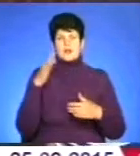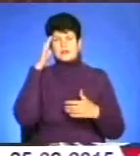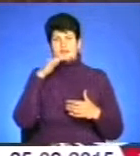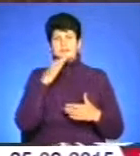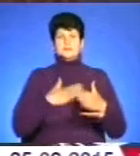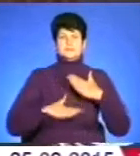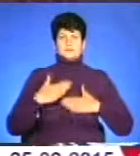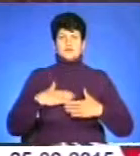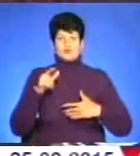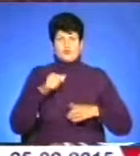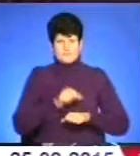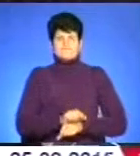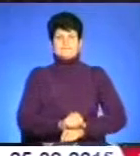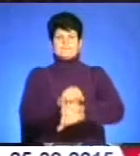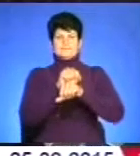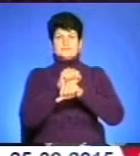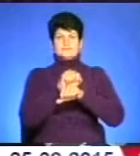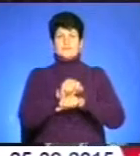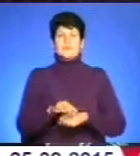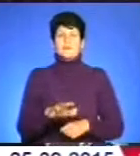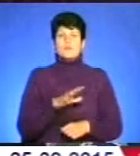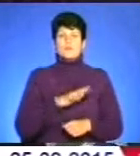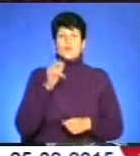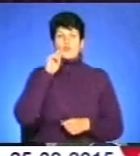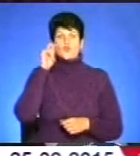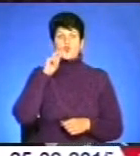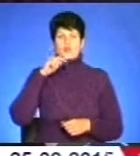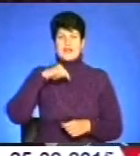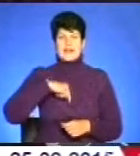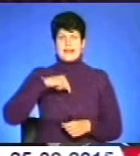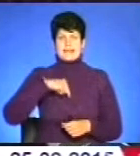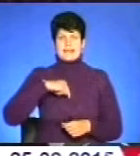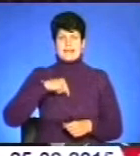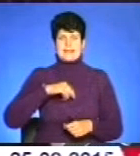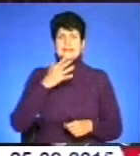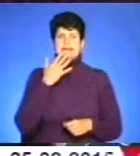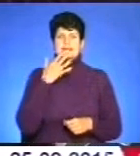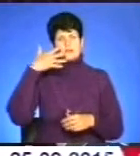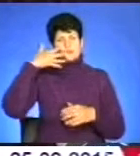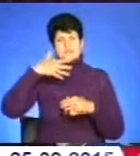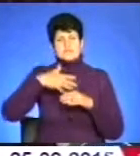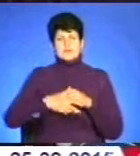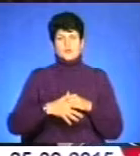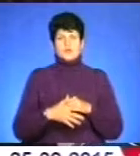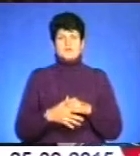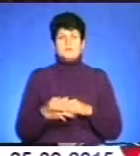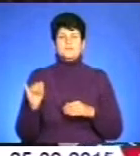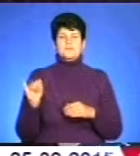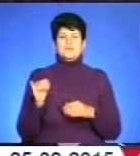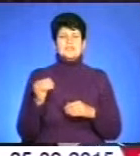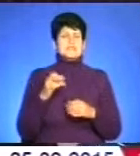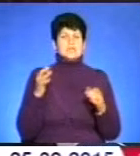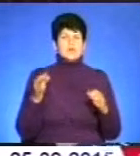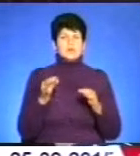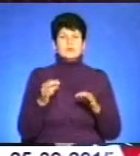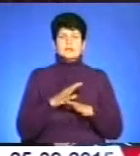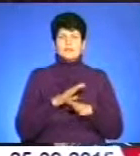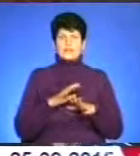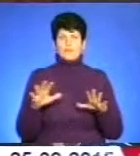що люди встали все-таки. Він був українець, дійсно такий національно свідомий, все. От, але в нього ніколи не